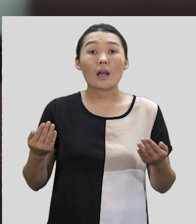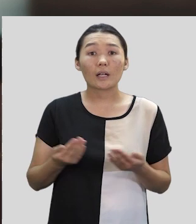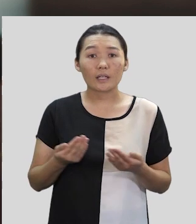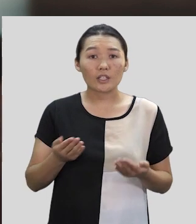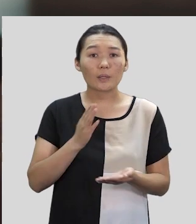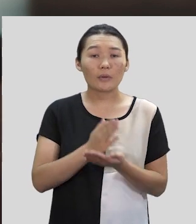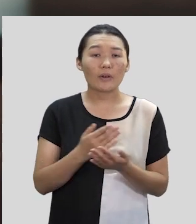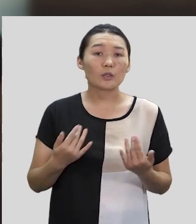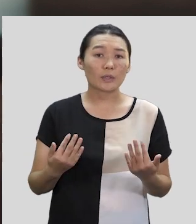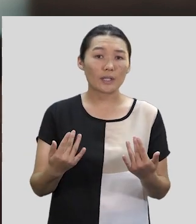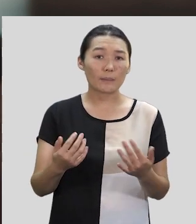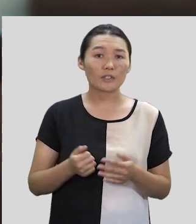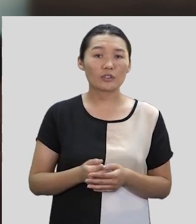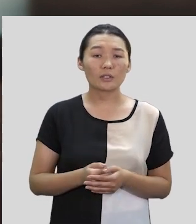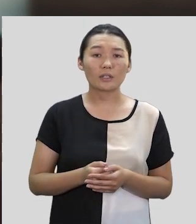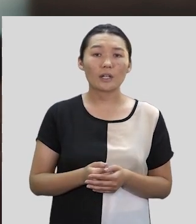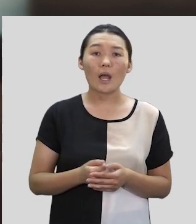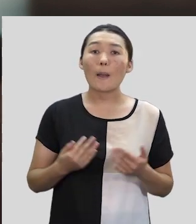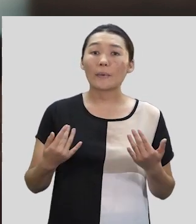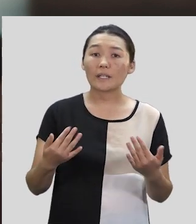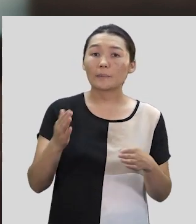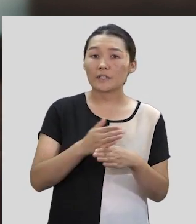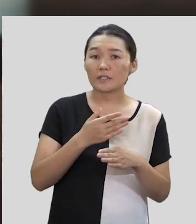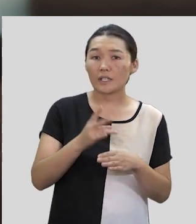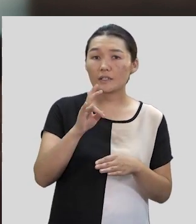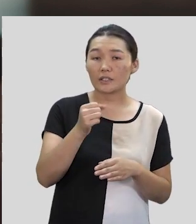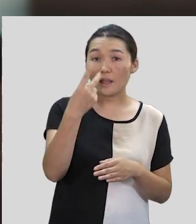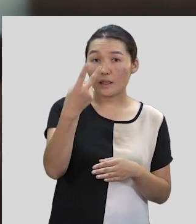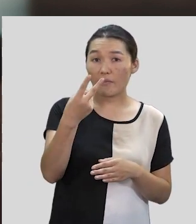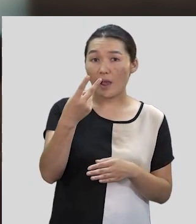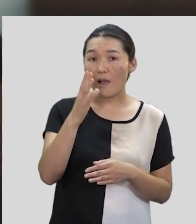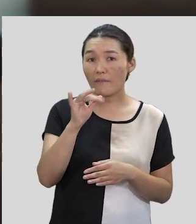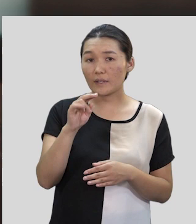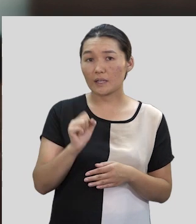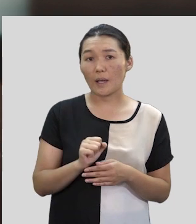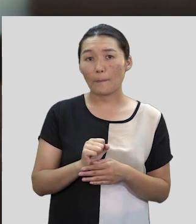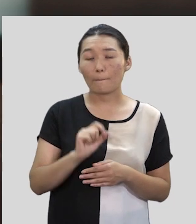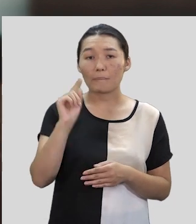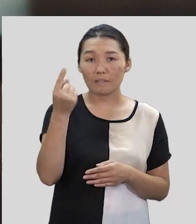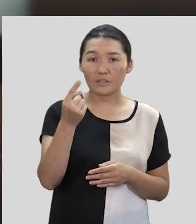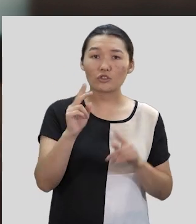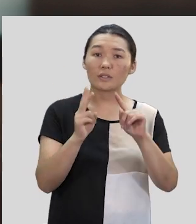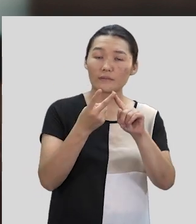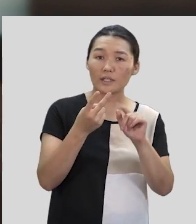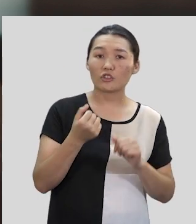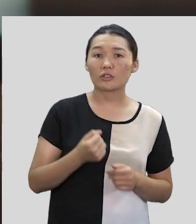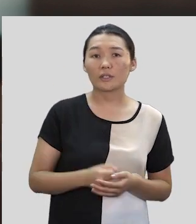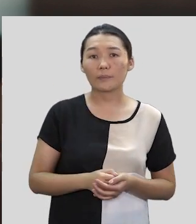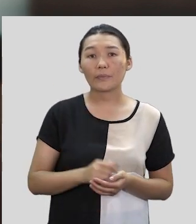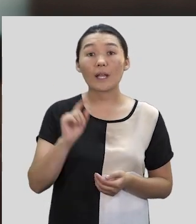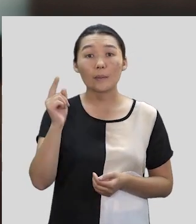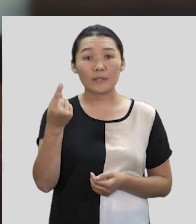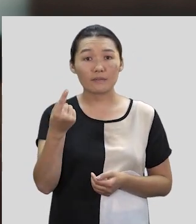бывают потребности потребности делятся на два вида первичные и вторичные к